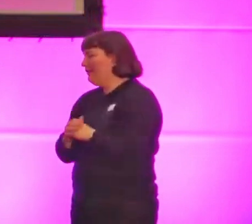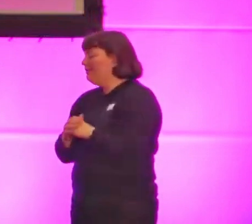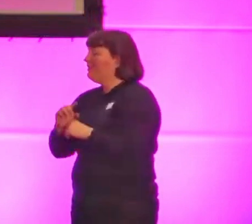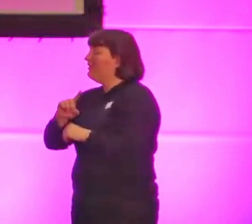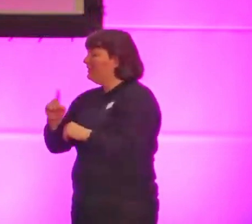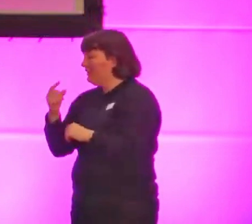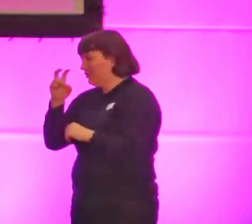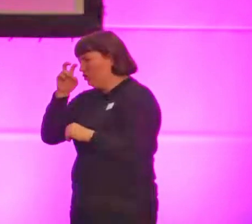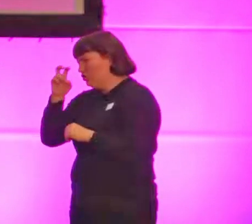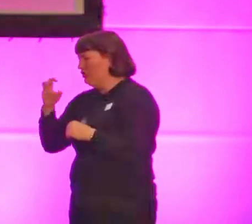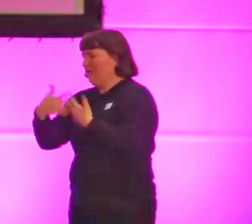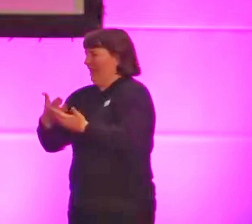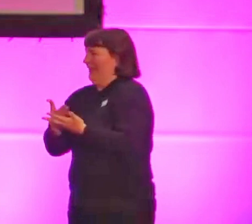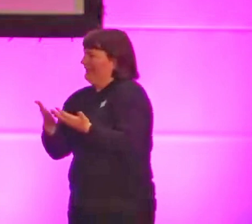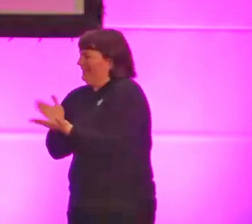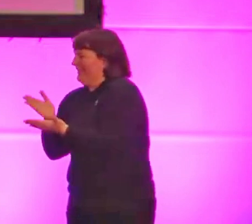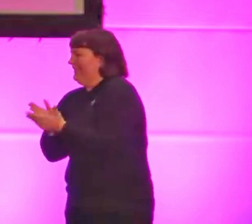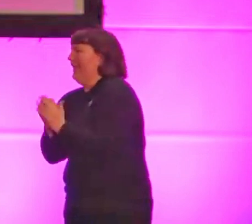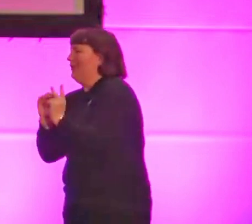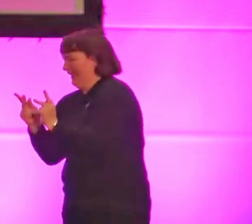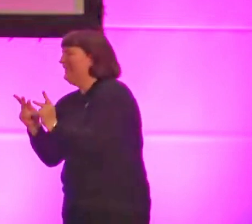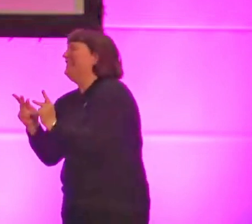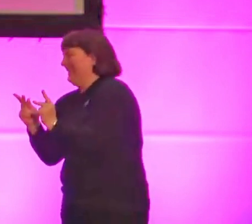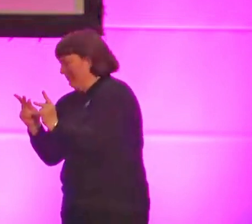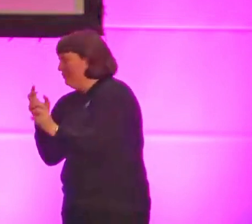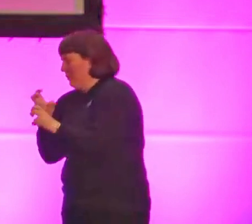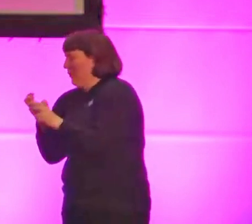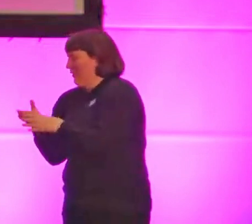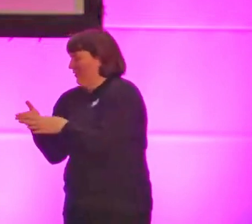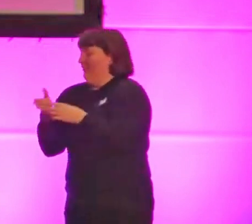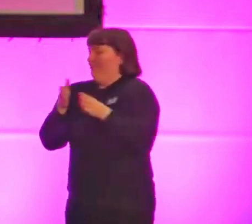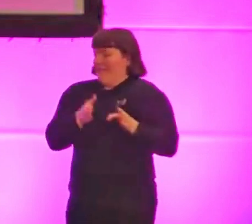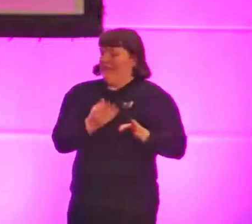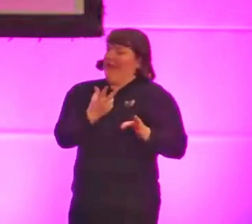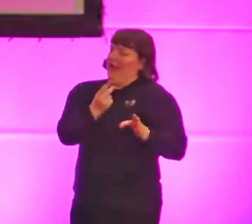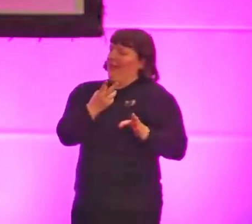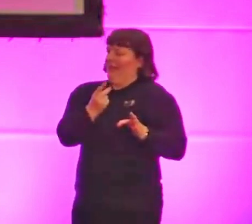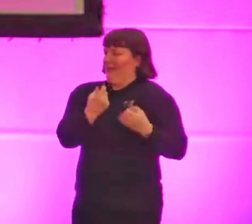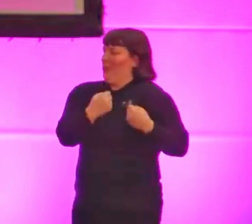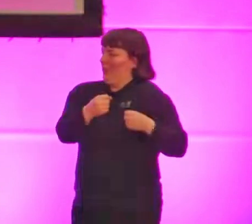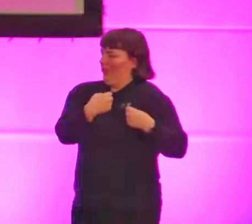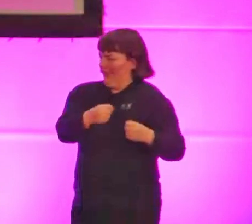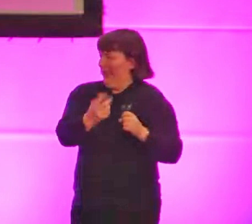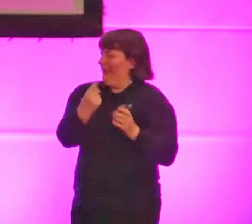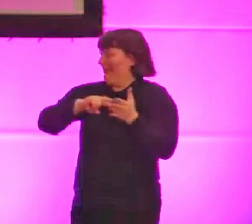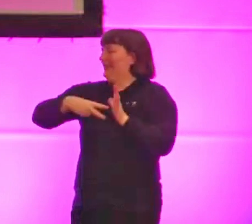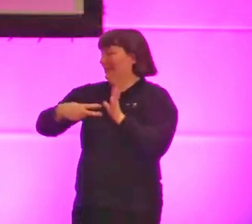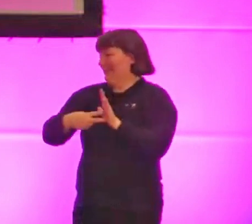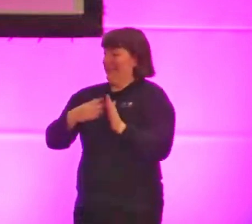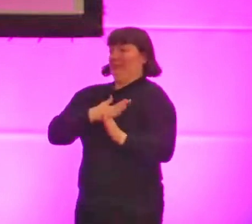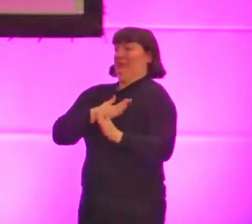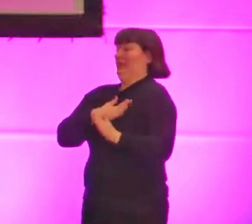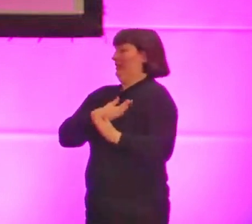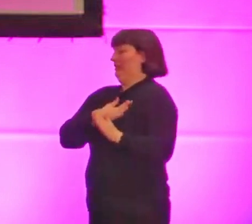märker att den inte riktigt fungerar så byter man över till andra åtgärder eller taktiker. Det är bara